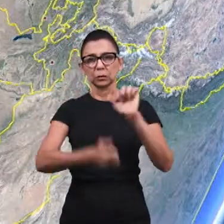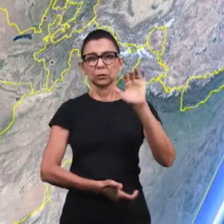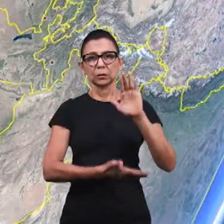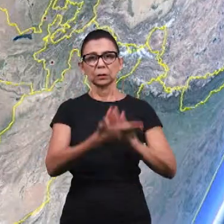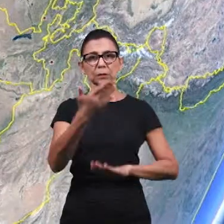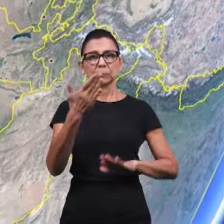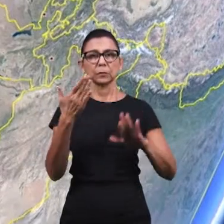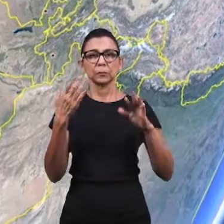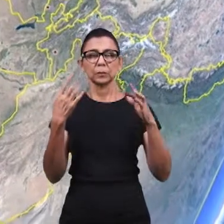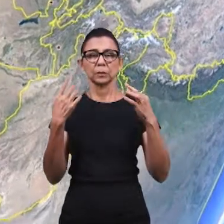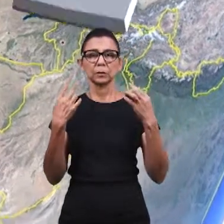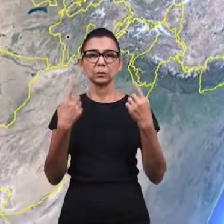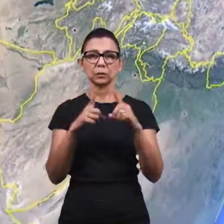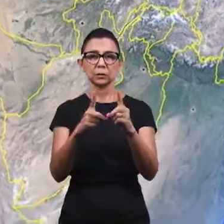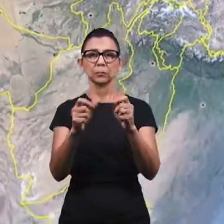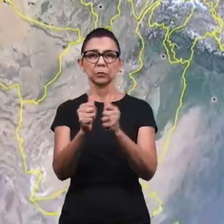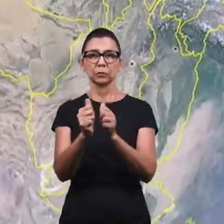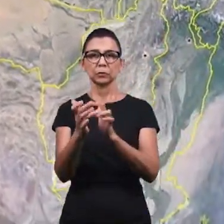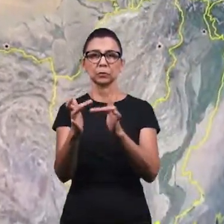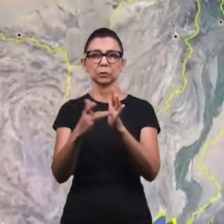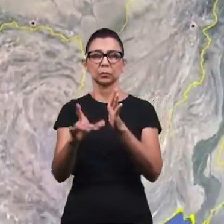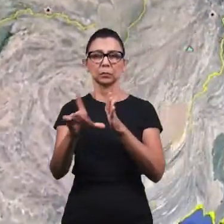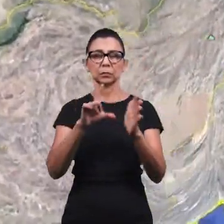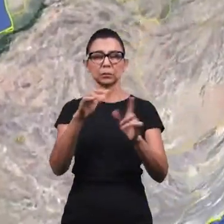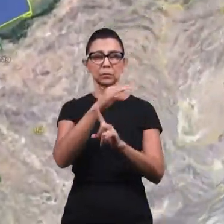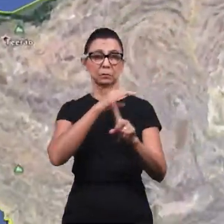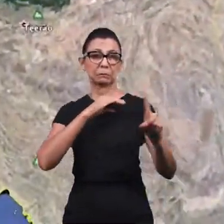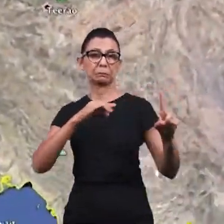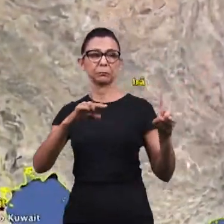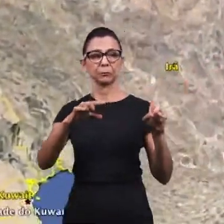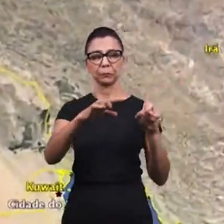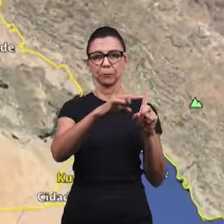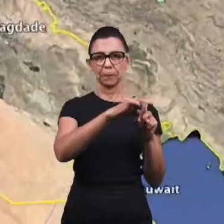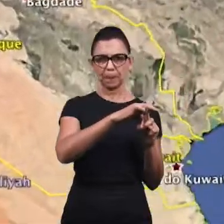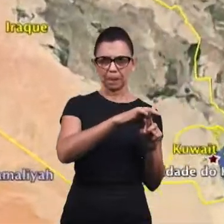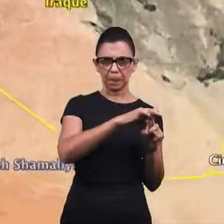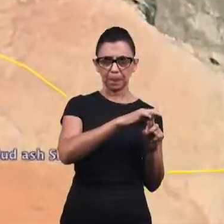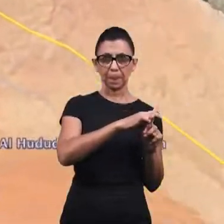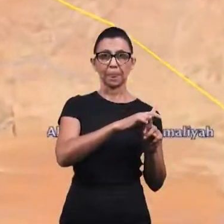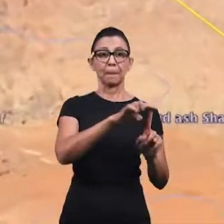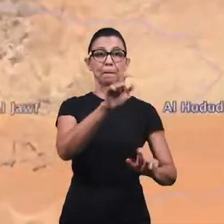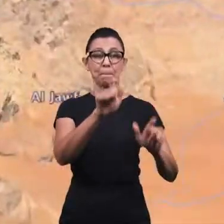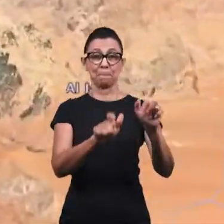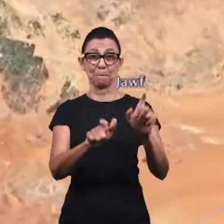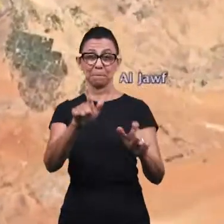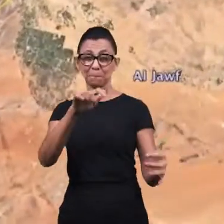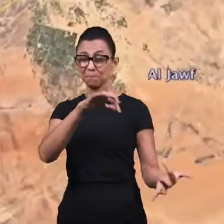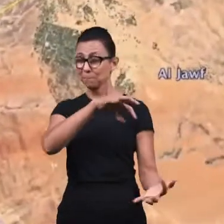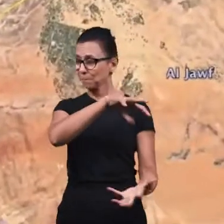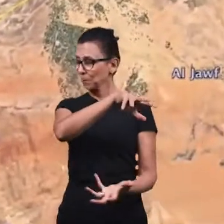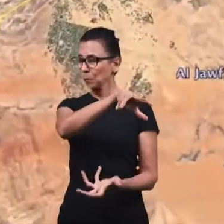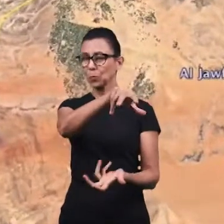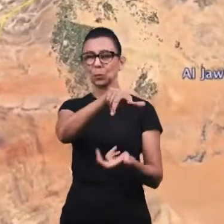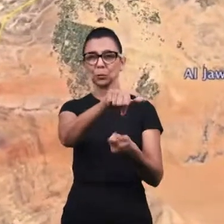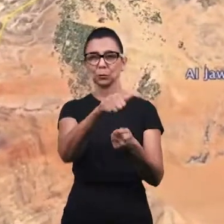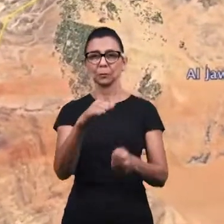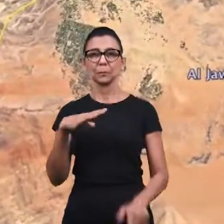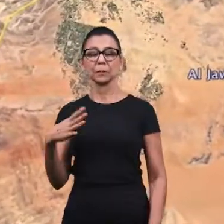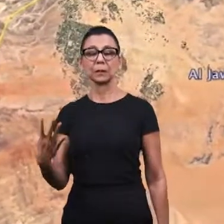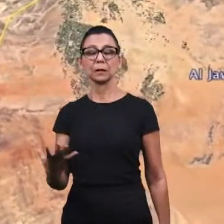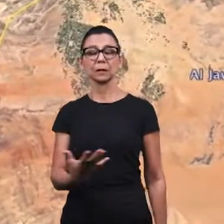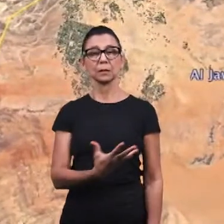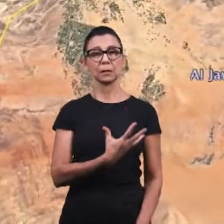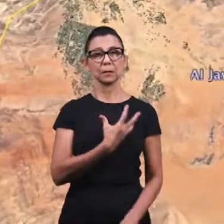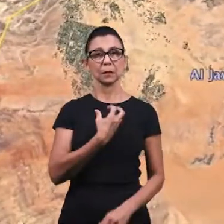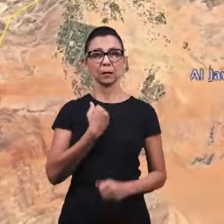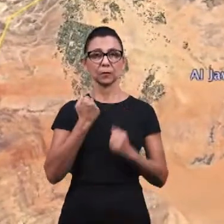vivent un moment d'unité et de communion, comme l'ont vécu les Hébreux à leur sortie d'Égypte et les disciples avec le Seigneur